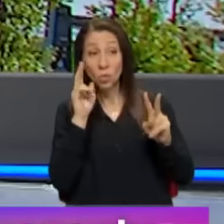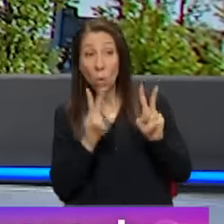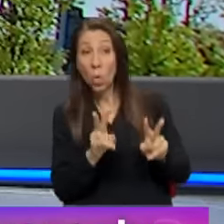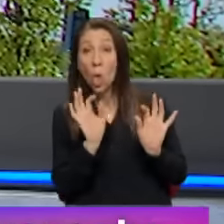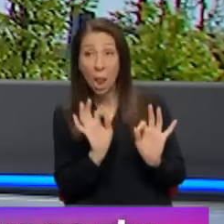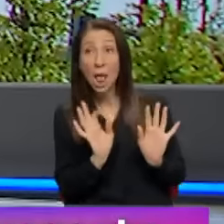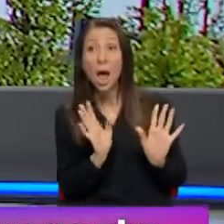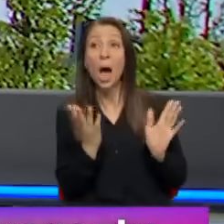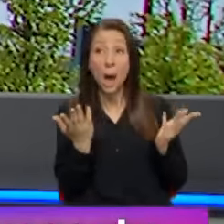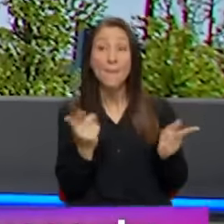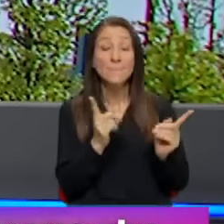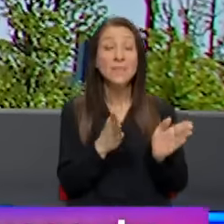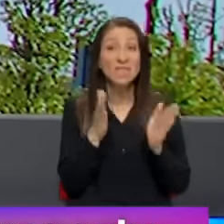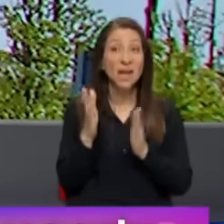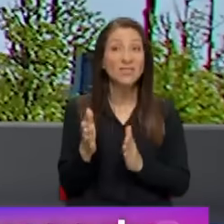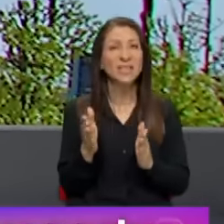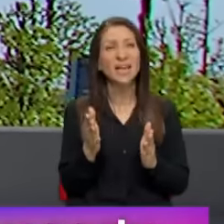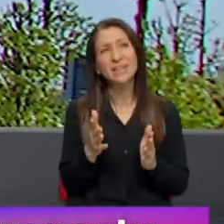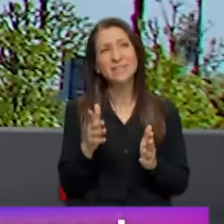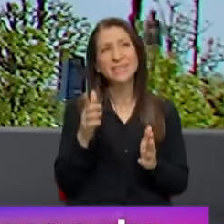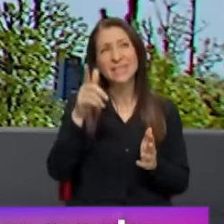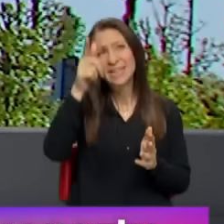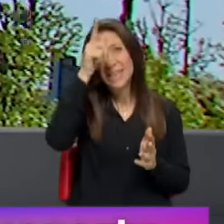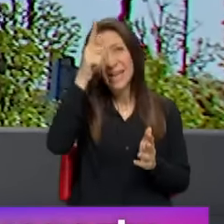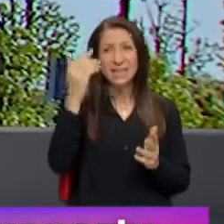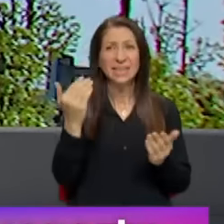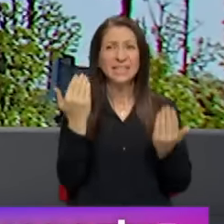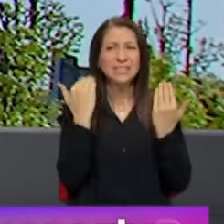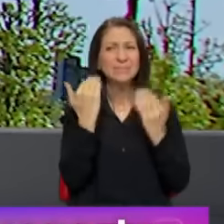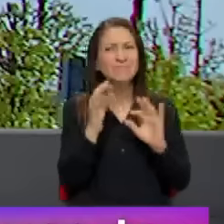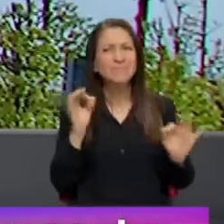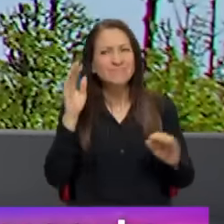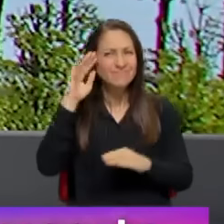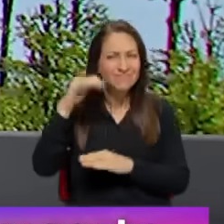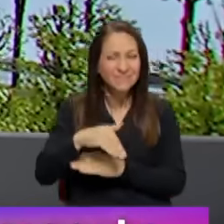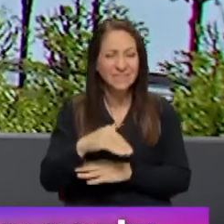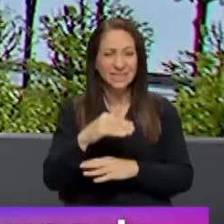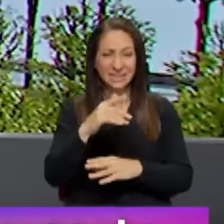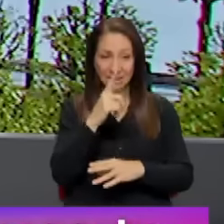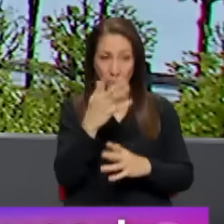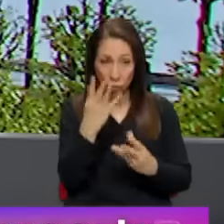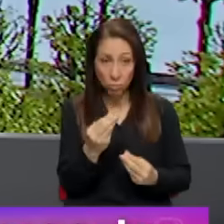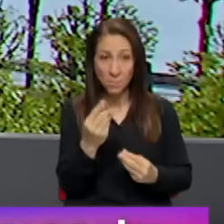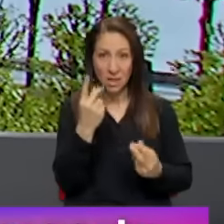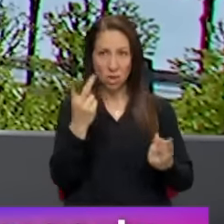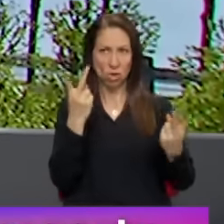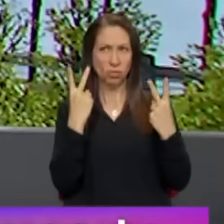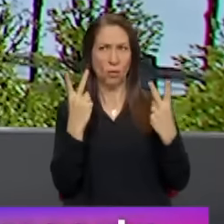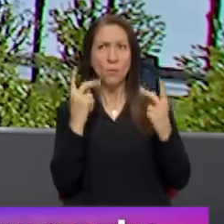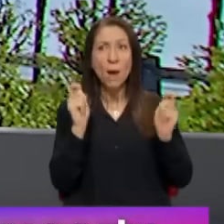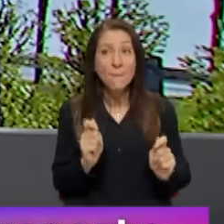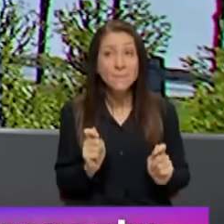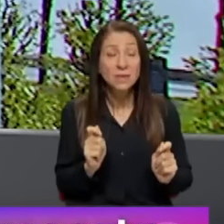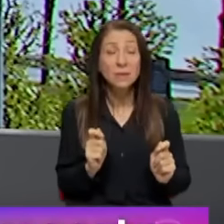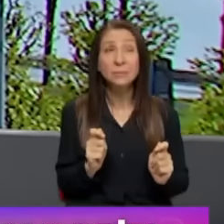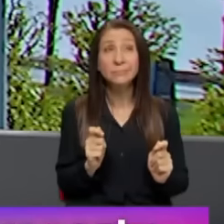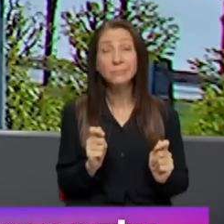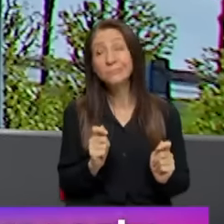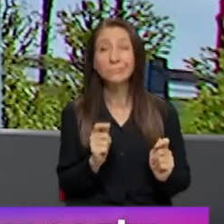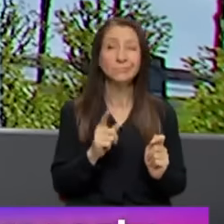sergileniyor. Ama bir taraftan da yani İran mazlumların sesi oldu mu olmadı mı, bir göstermelik şov mu yaptı, buna